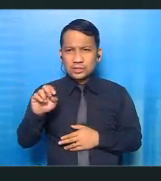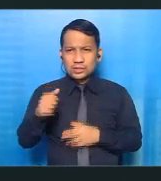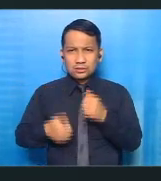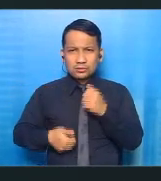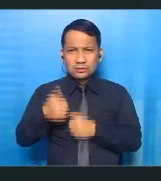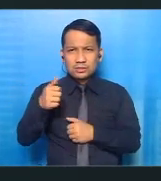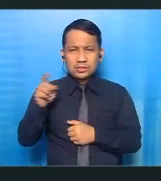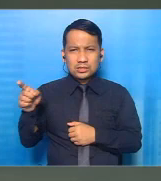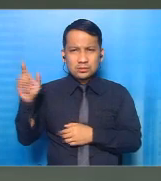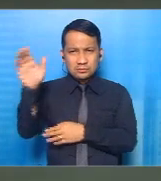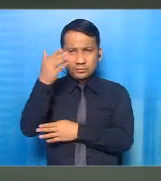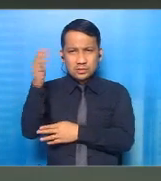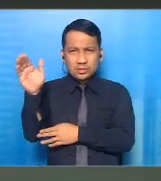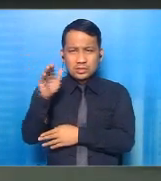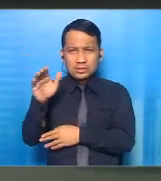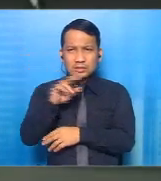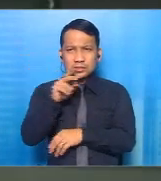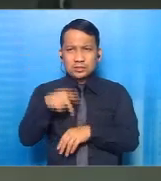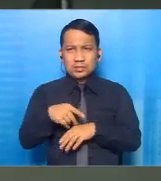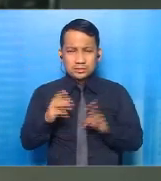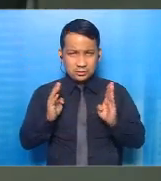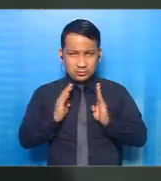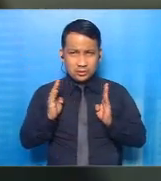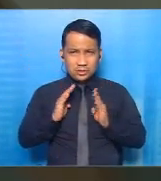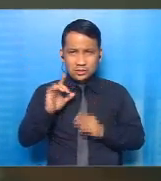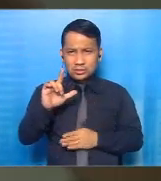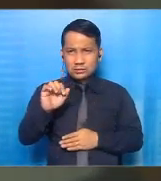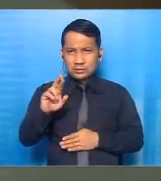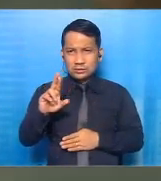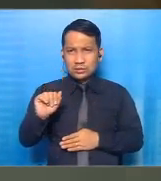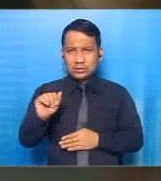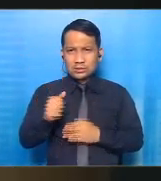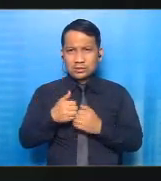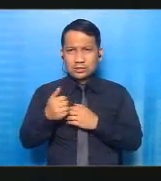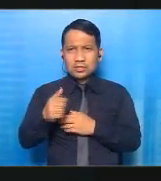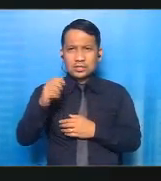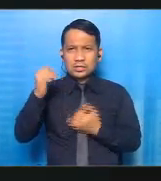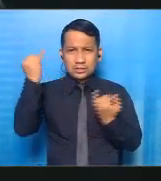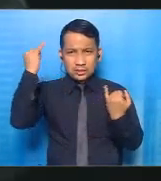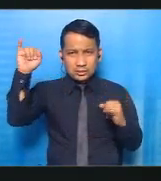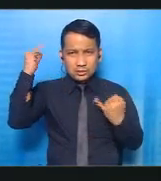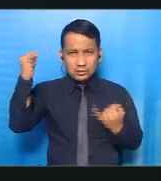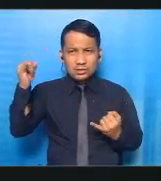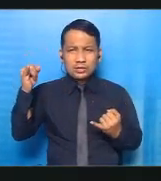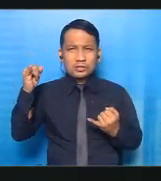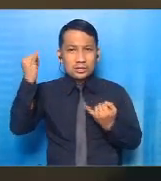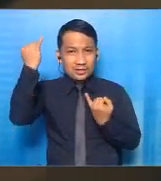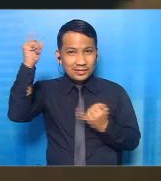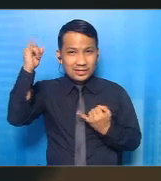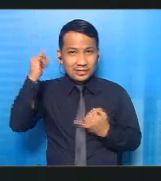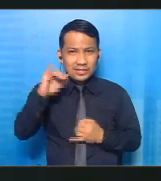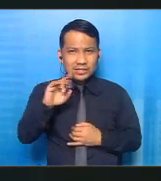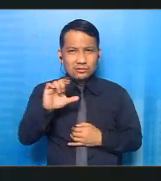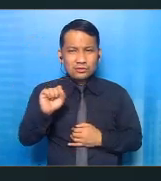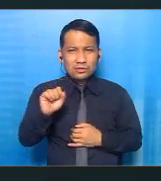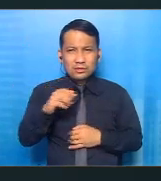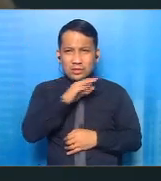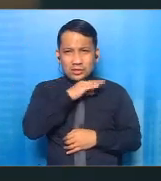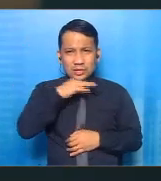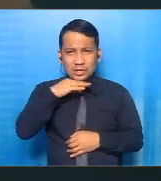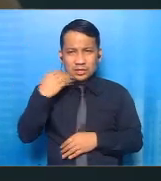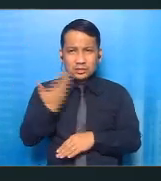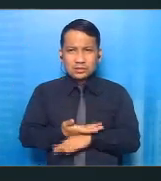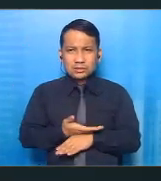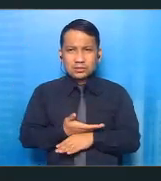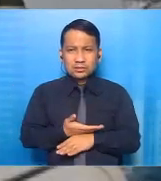ng Pilipinas. Tubong Baguio si Lara na proud full-blooded Igorota, laki sa hirap bilang anak ng magsasaka at natuto